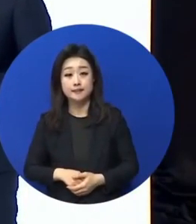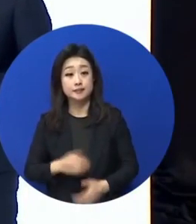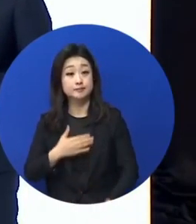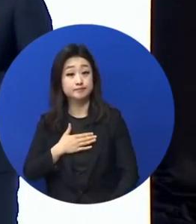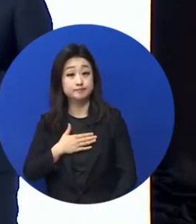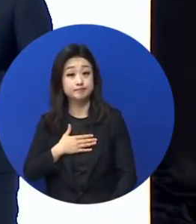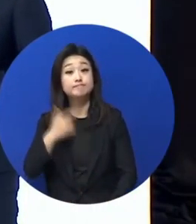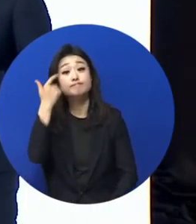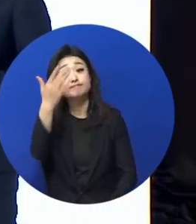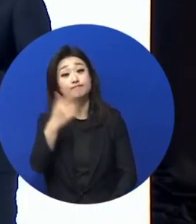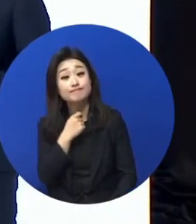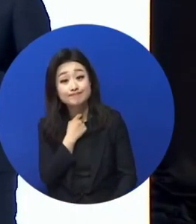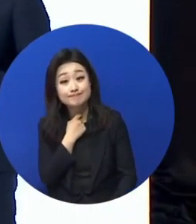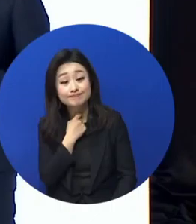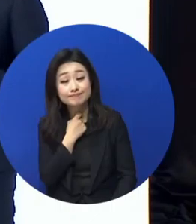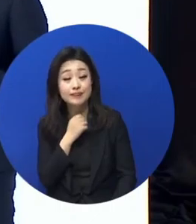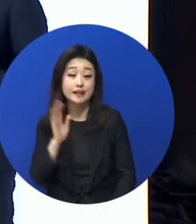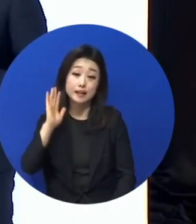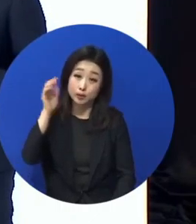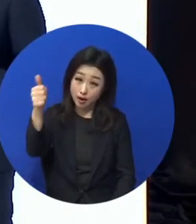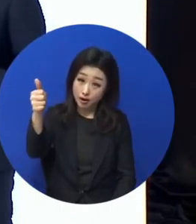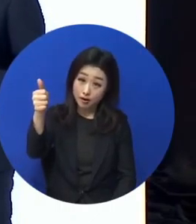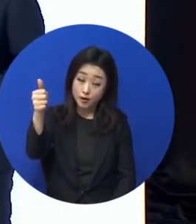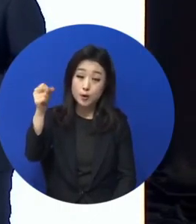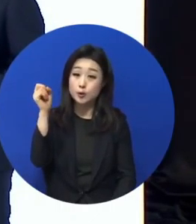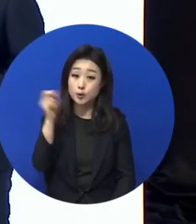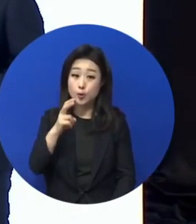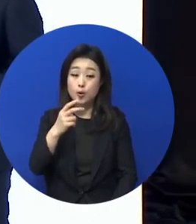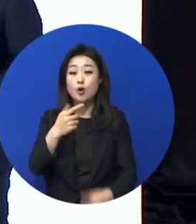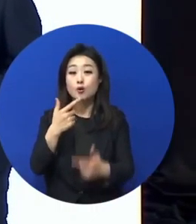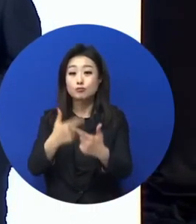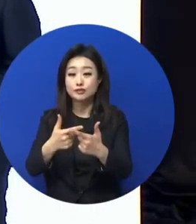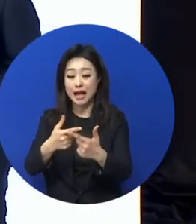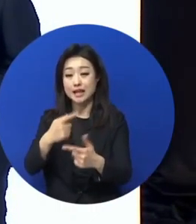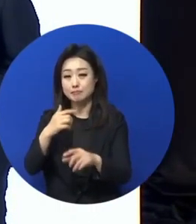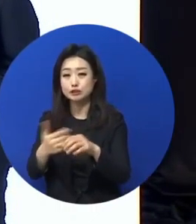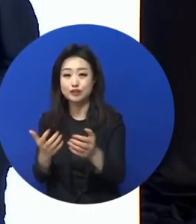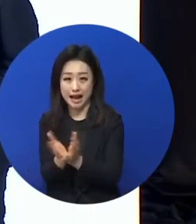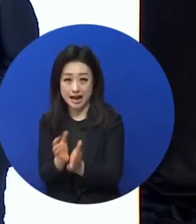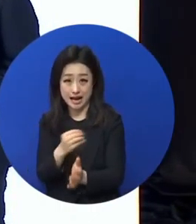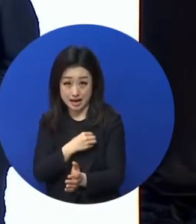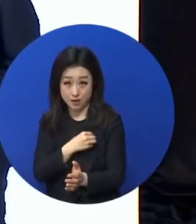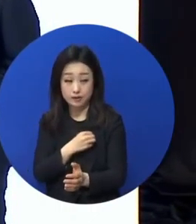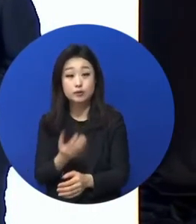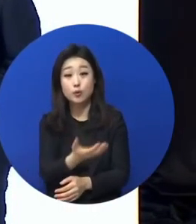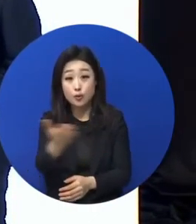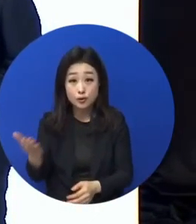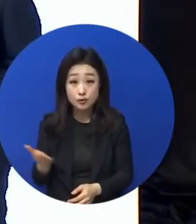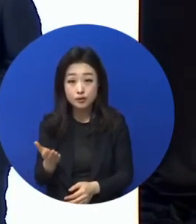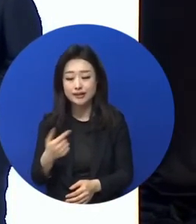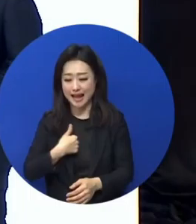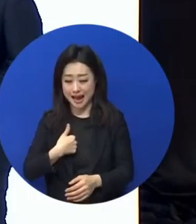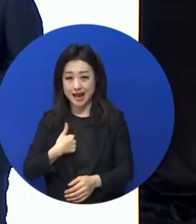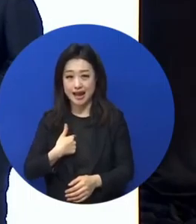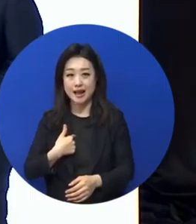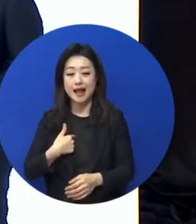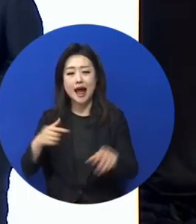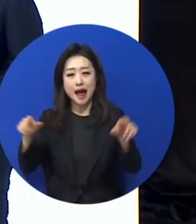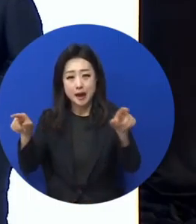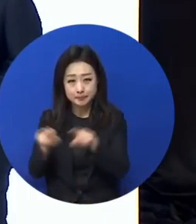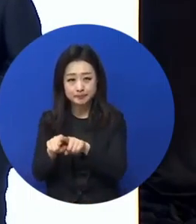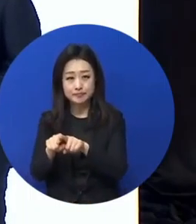저는 묻고자 합니다. 대통령과 부산 민주당 정권 그리고 저 변성환이 밤낮